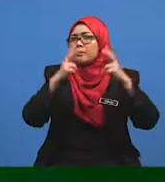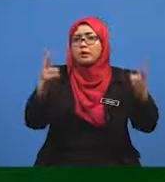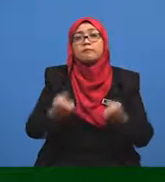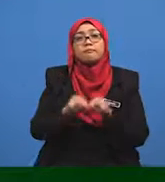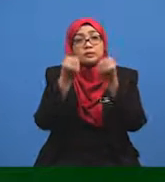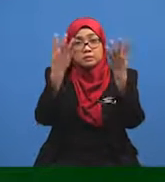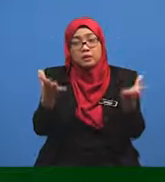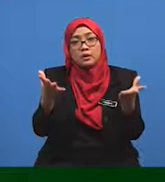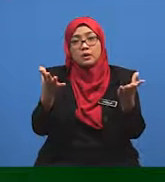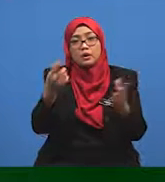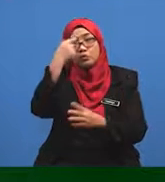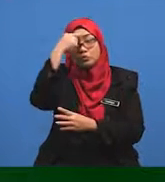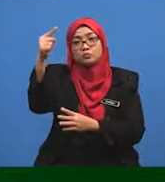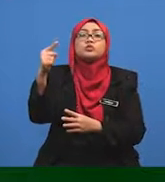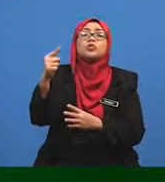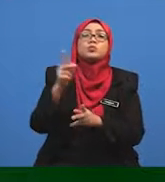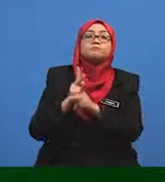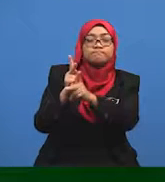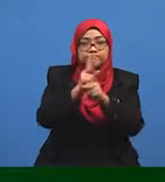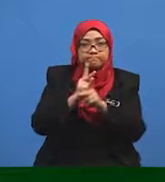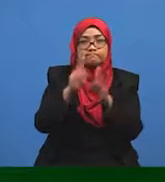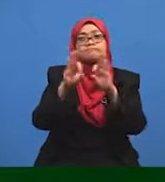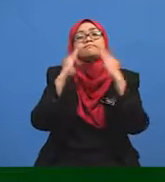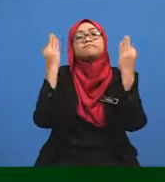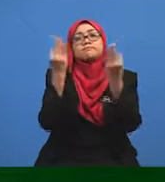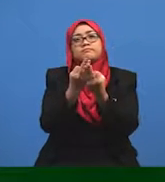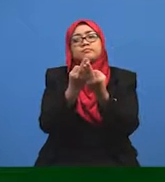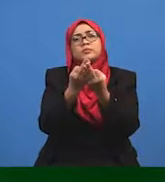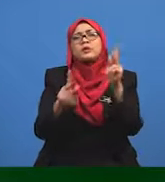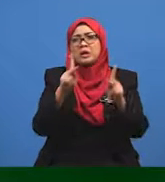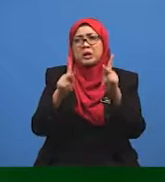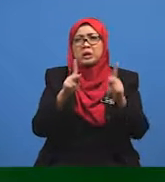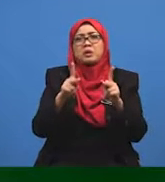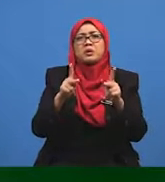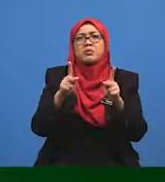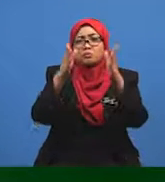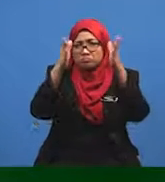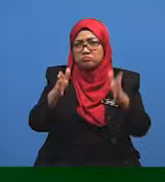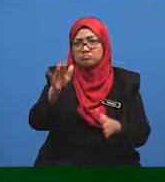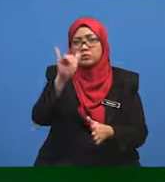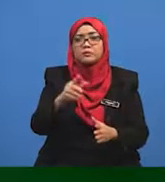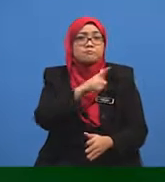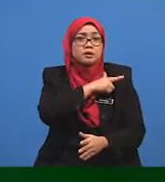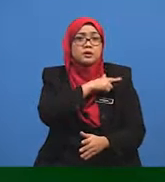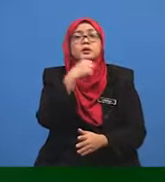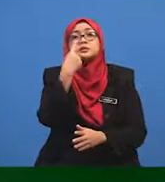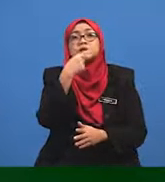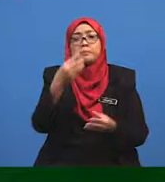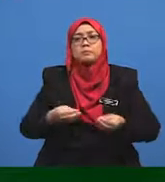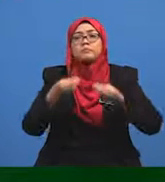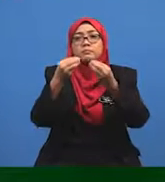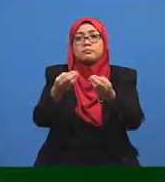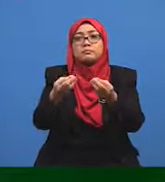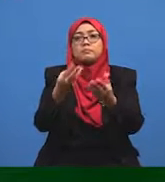menyara keluarga. Bayangkan jika seorang yang malas dan tidak mahu bekerja, siapakah yang mahu memberi kita